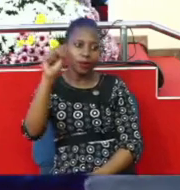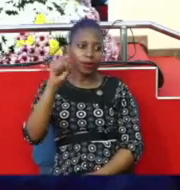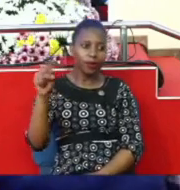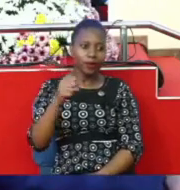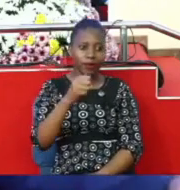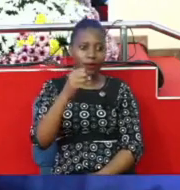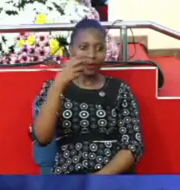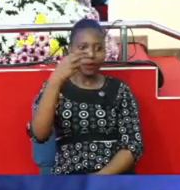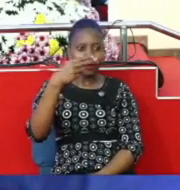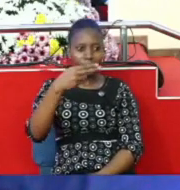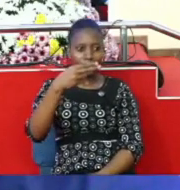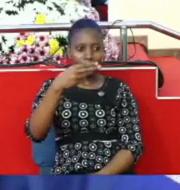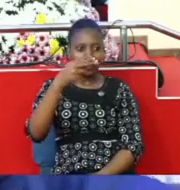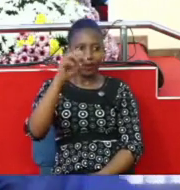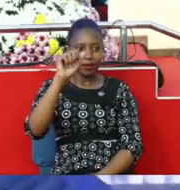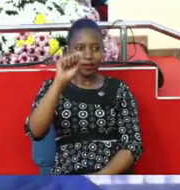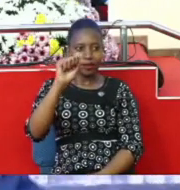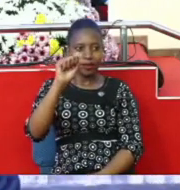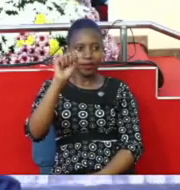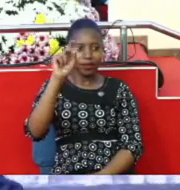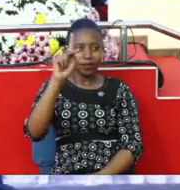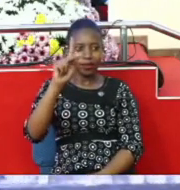inatuumiza kidogo hiyo shakahola kidogo tu sio sana.